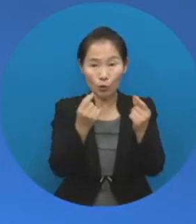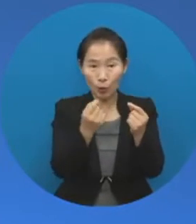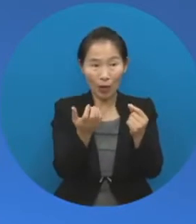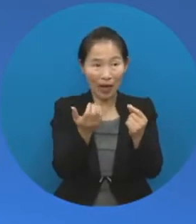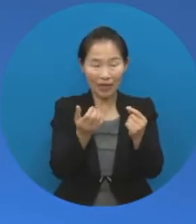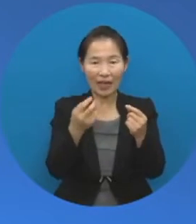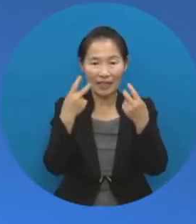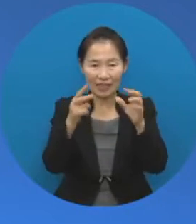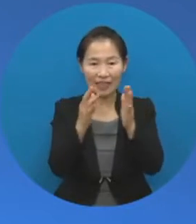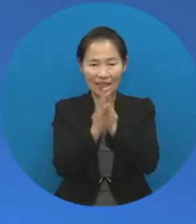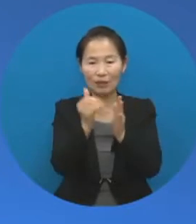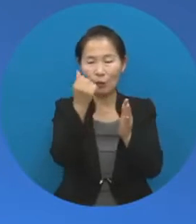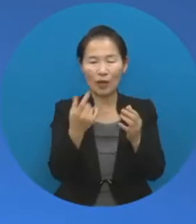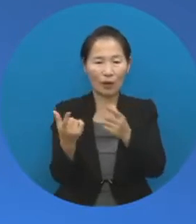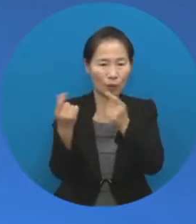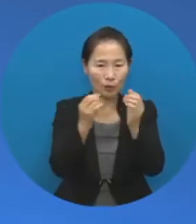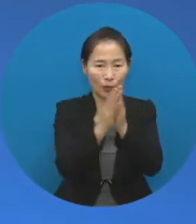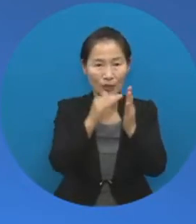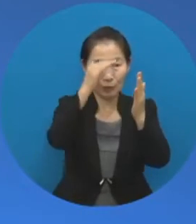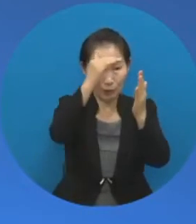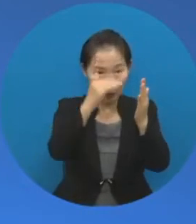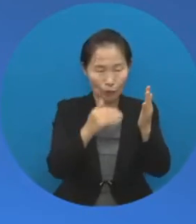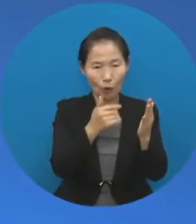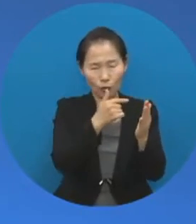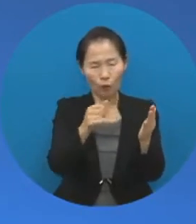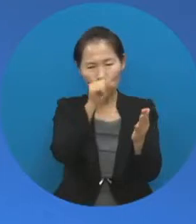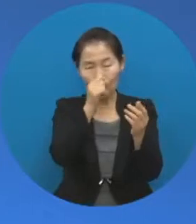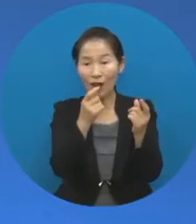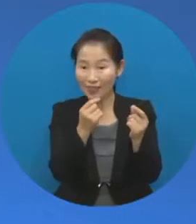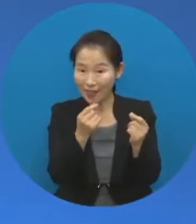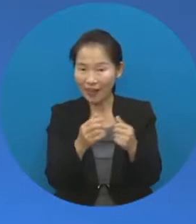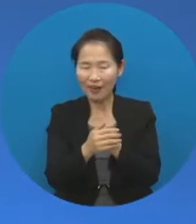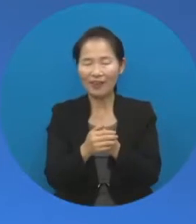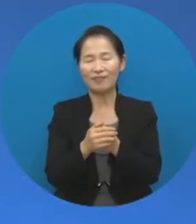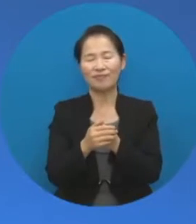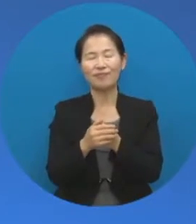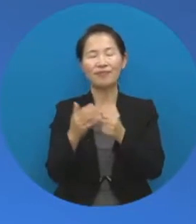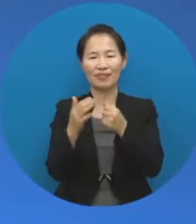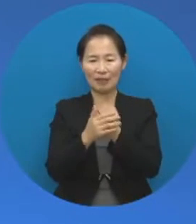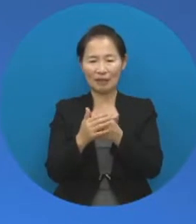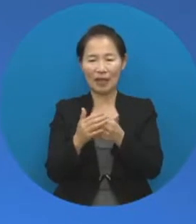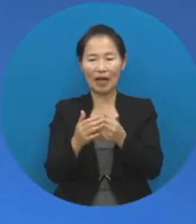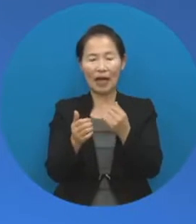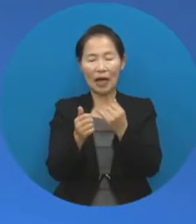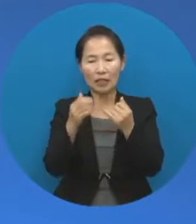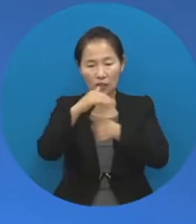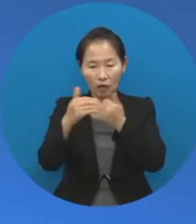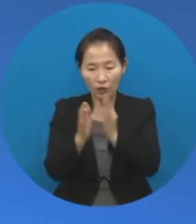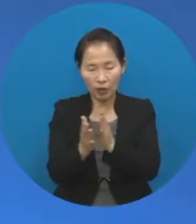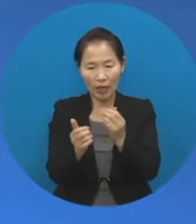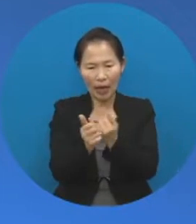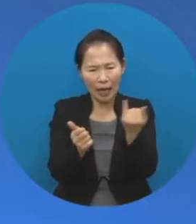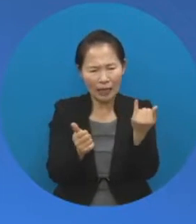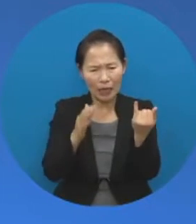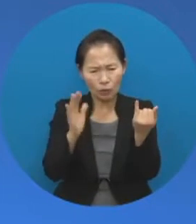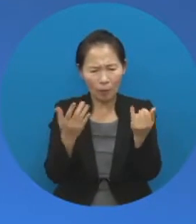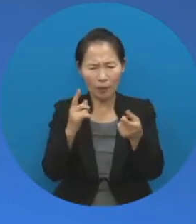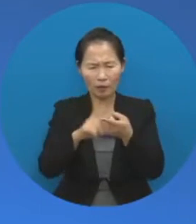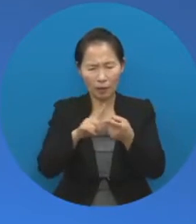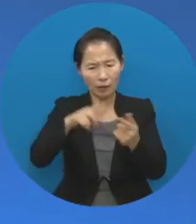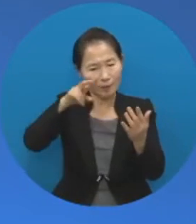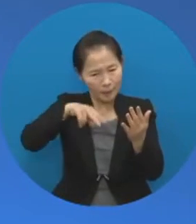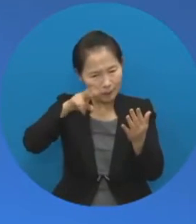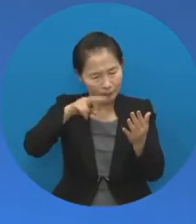근데 하나님께서 아내됨에 대해서 이제 읽다 보니까 여러분 이제